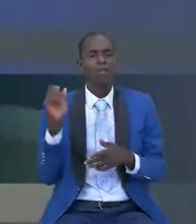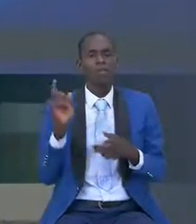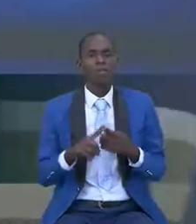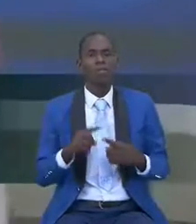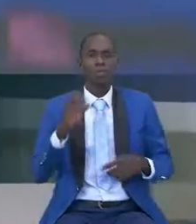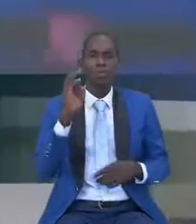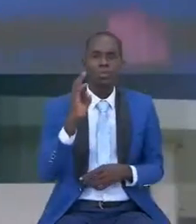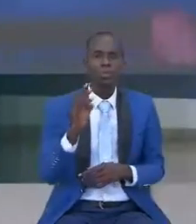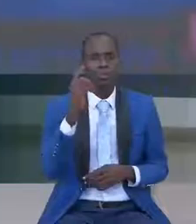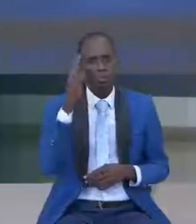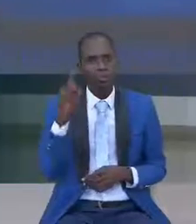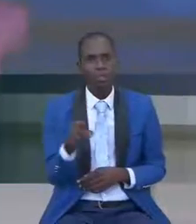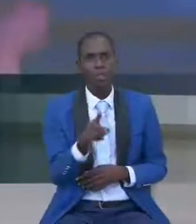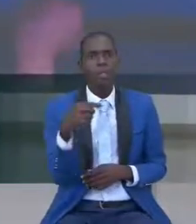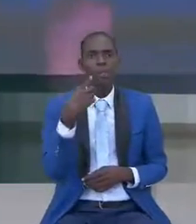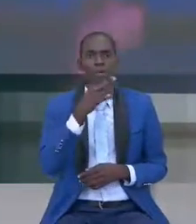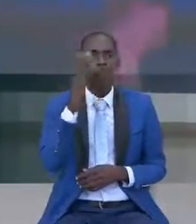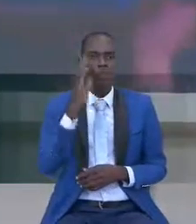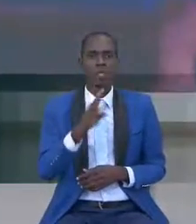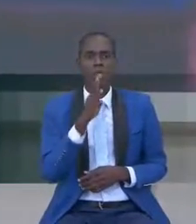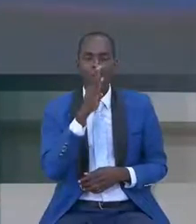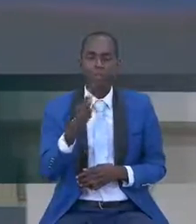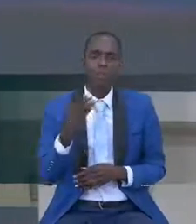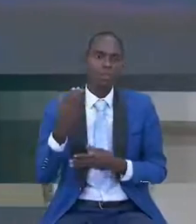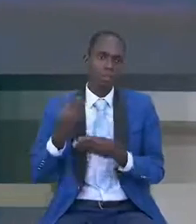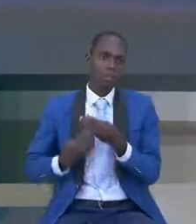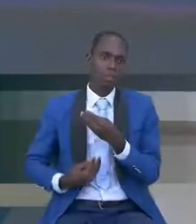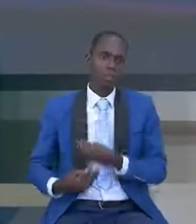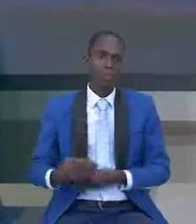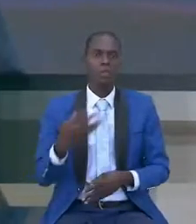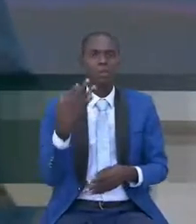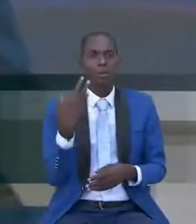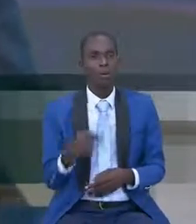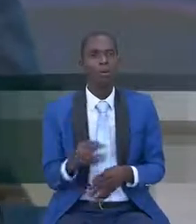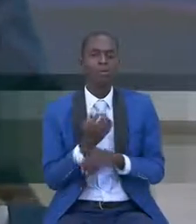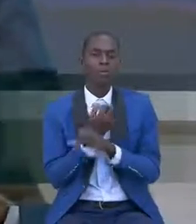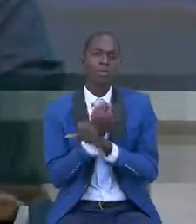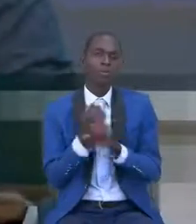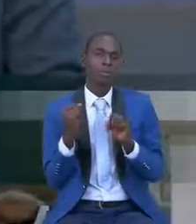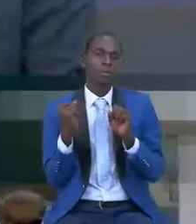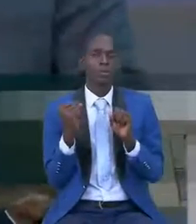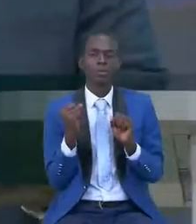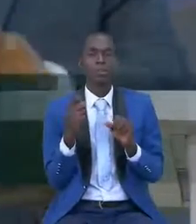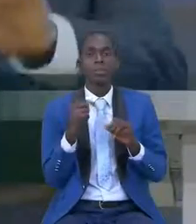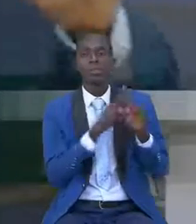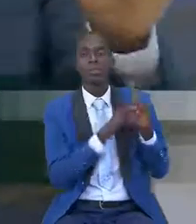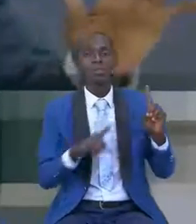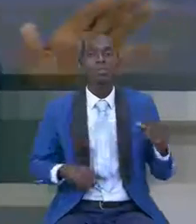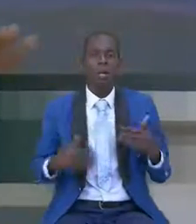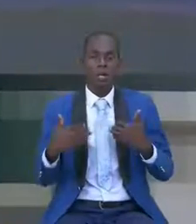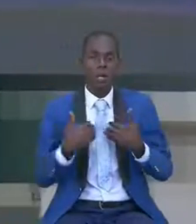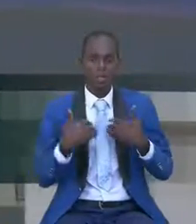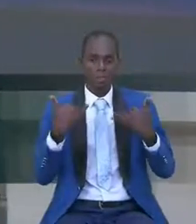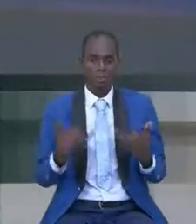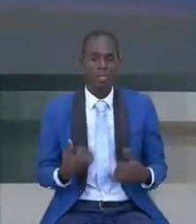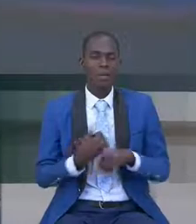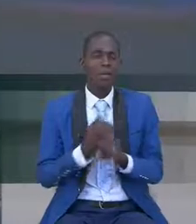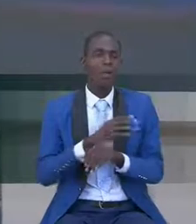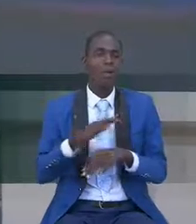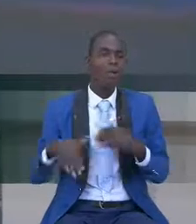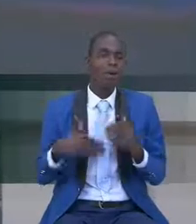en faveur de ceux qui doivent hériter du salut? Le Seigneur maintenant a fait de